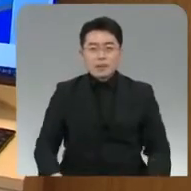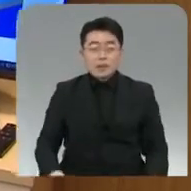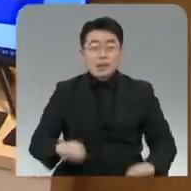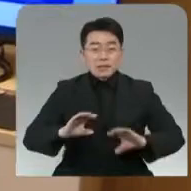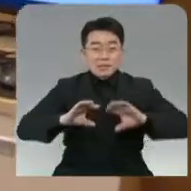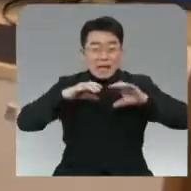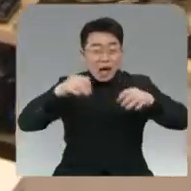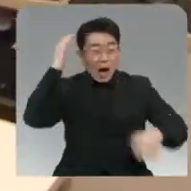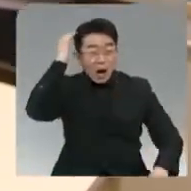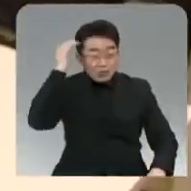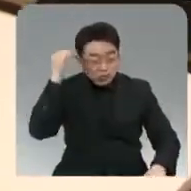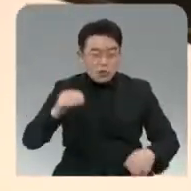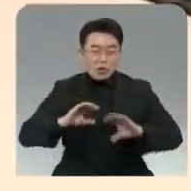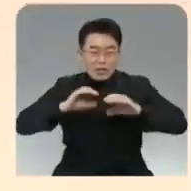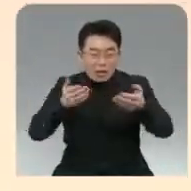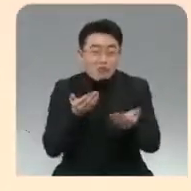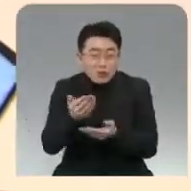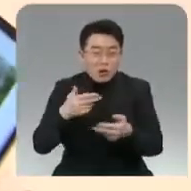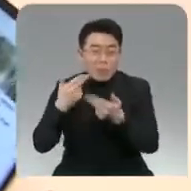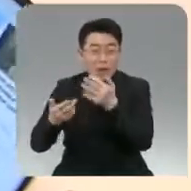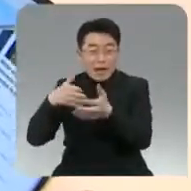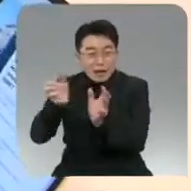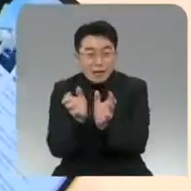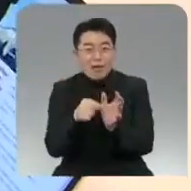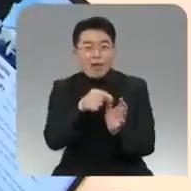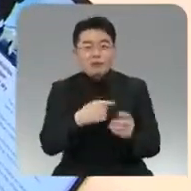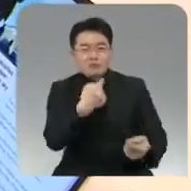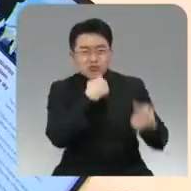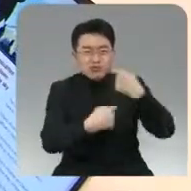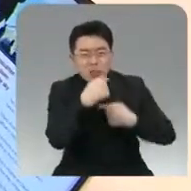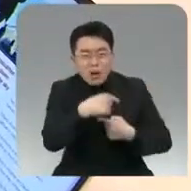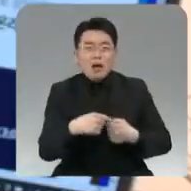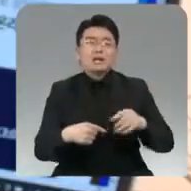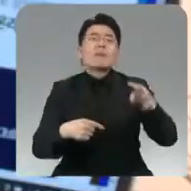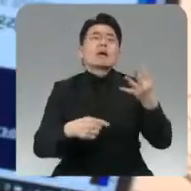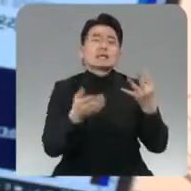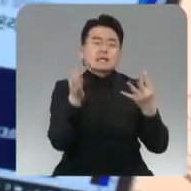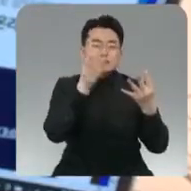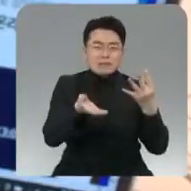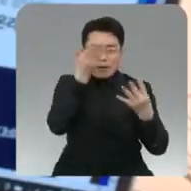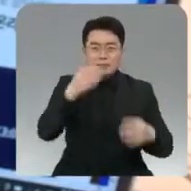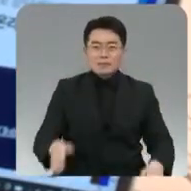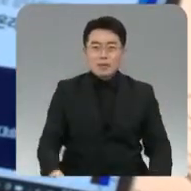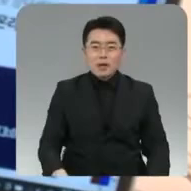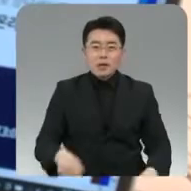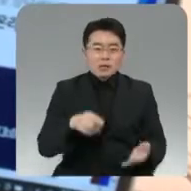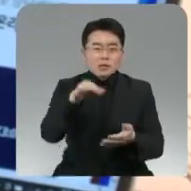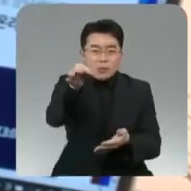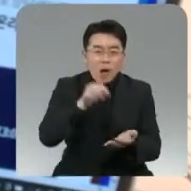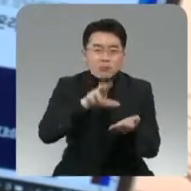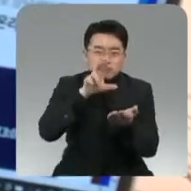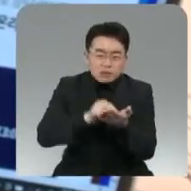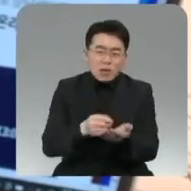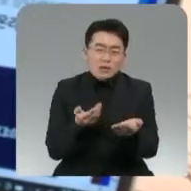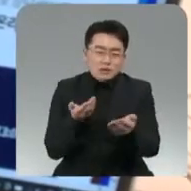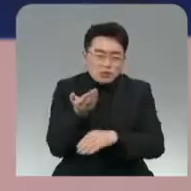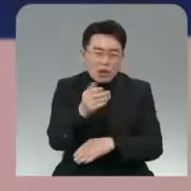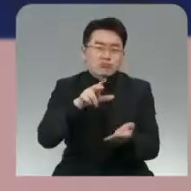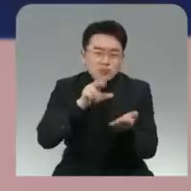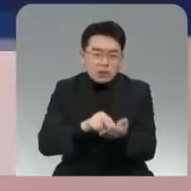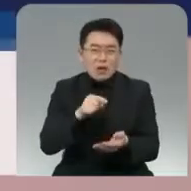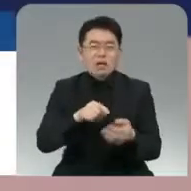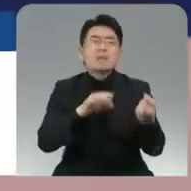тоже невозможно из-за перекрытие дорог еще одна компания сообщает что отправлены ею груз вернулся из и